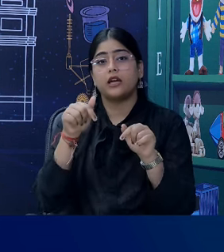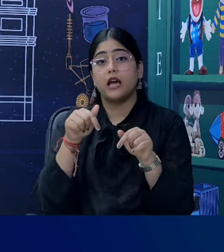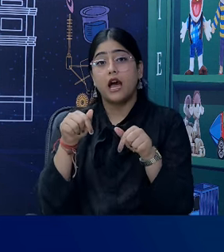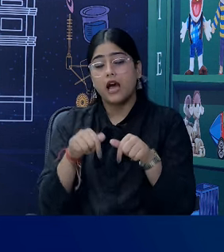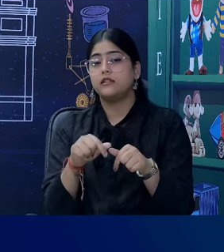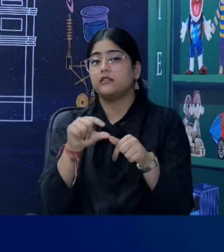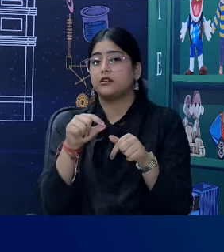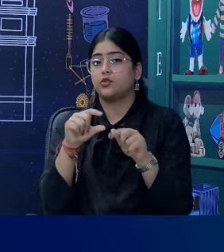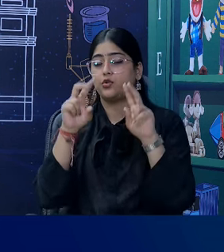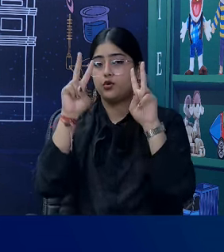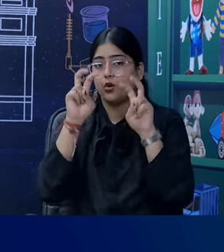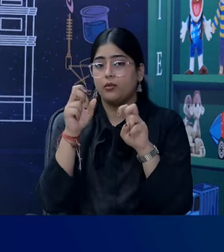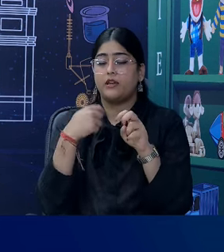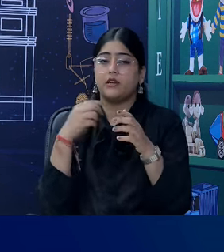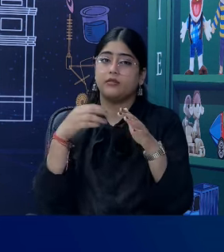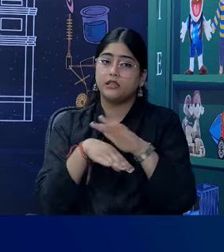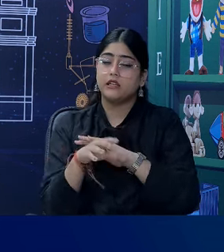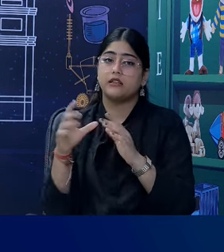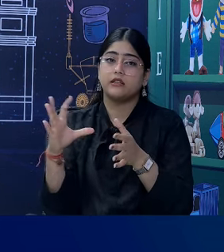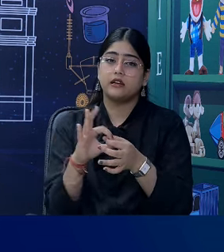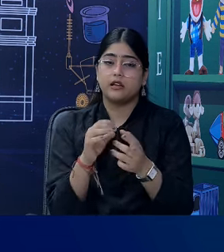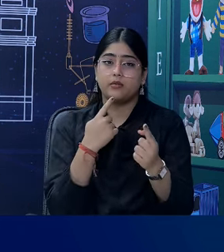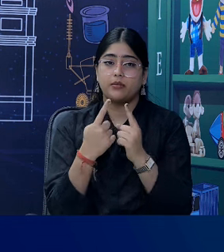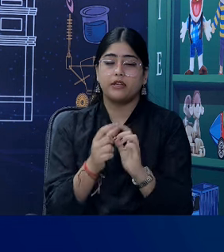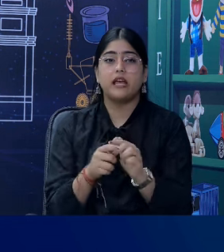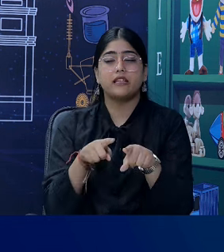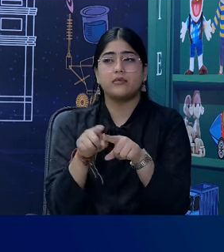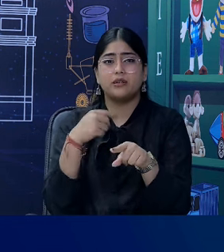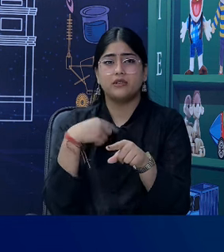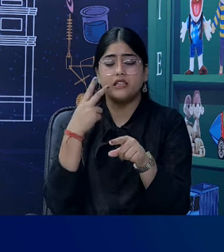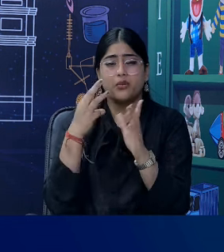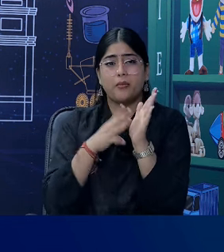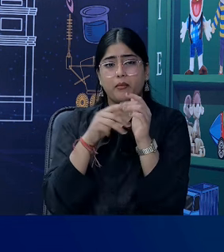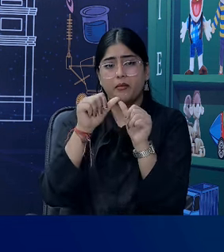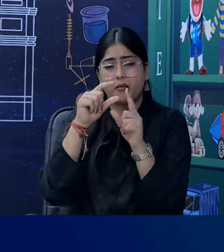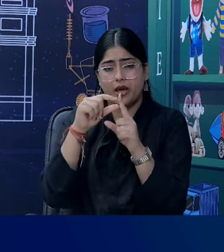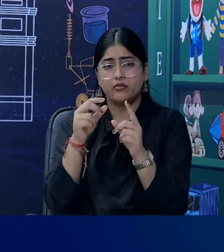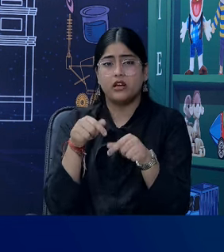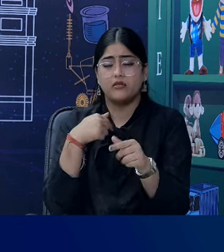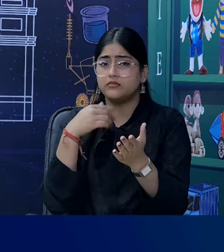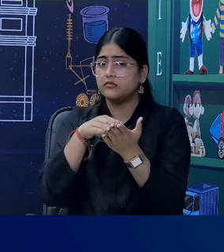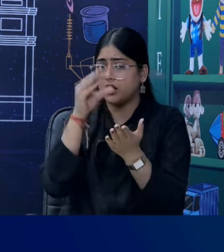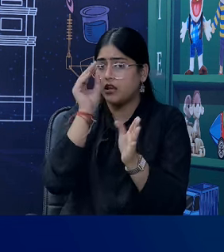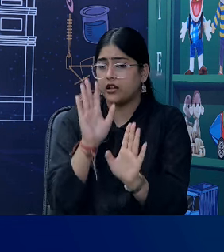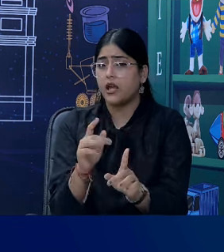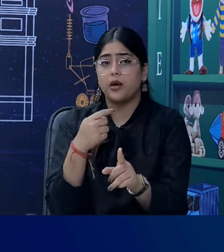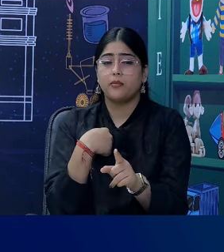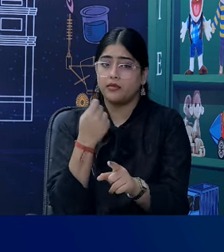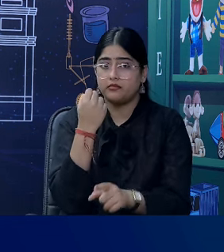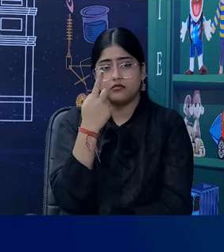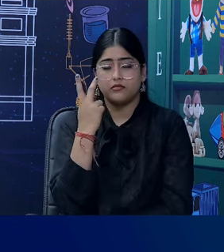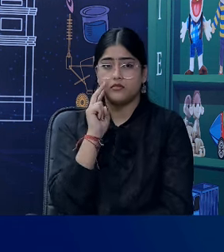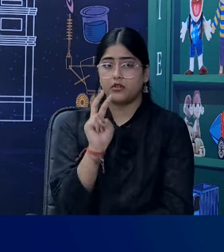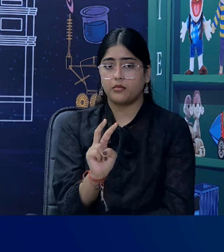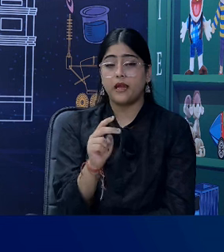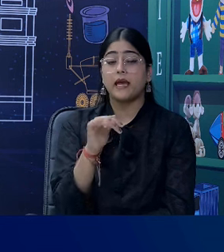कल्चरस के बारे में बात करेंगे तो मैम ये जो हमने मैप यहां पर हम देख पा रहे हैं इसके बारे में समझ पा रहे हैं मुझे तो पता लग रहा है